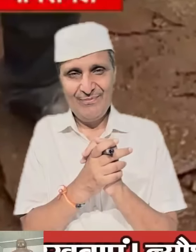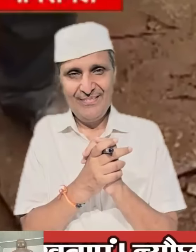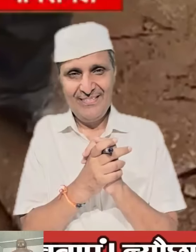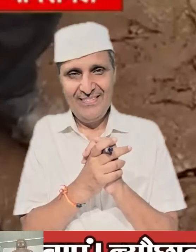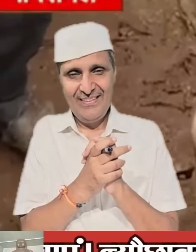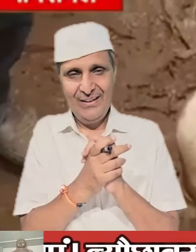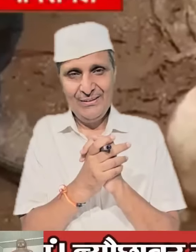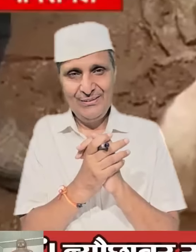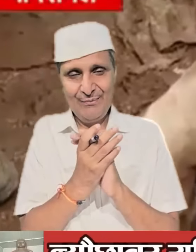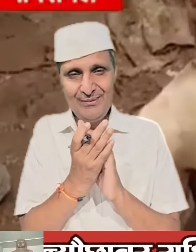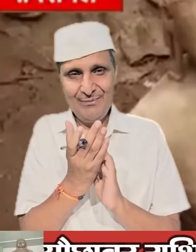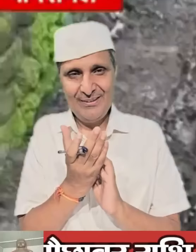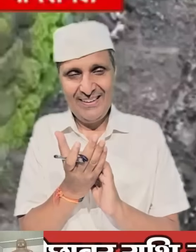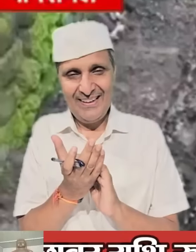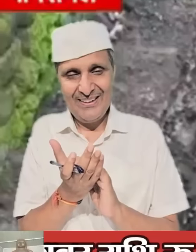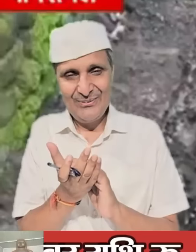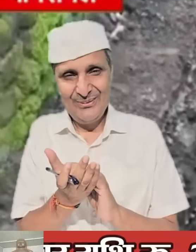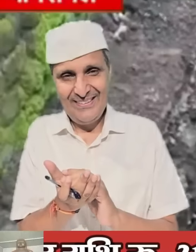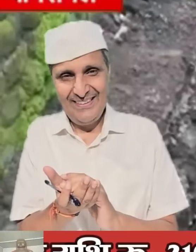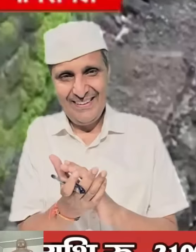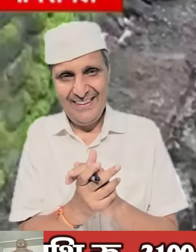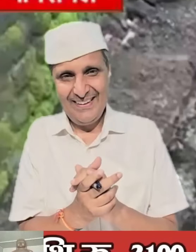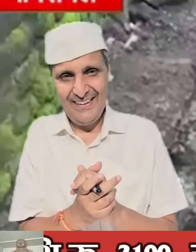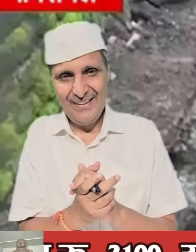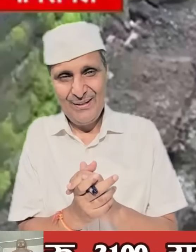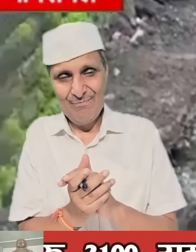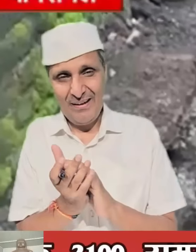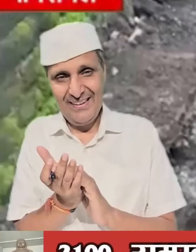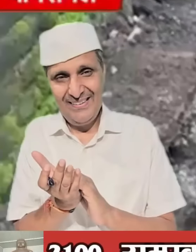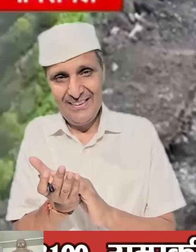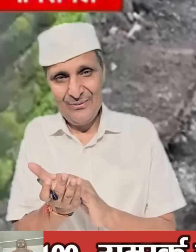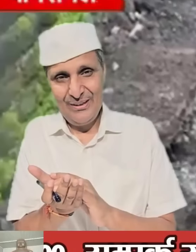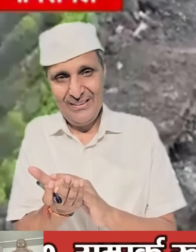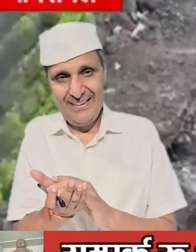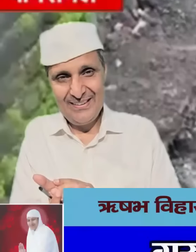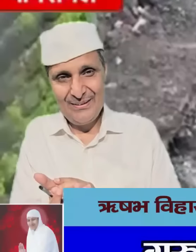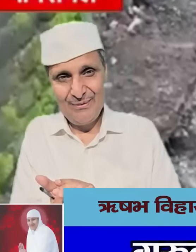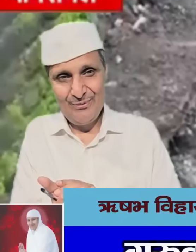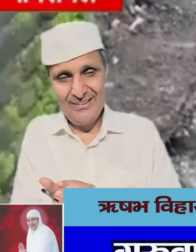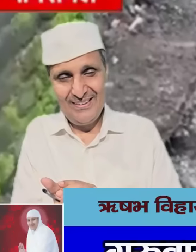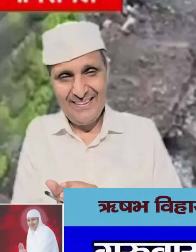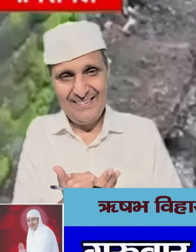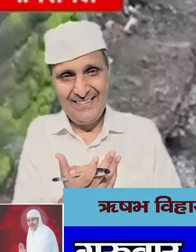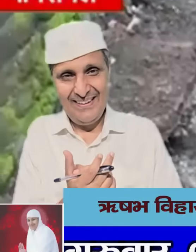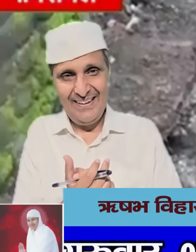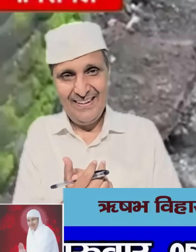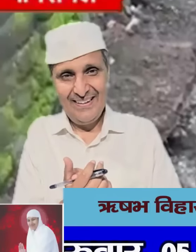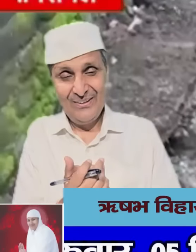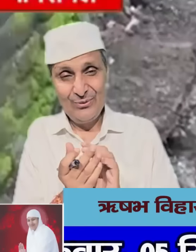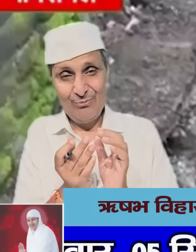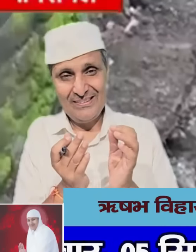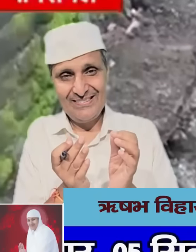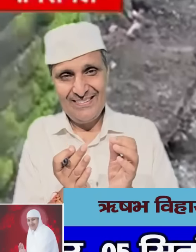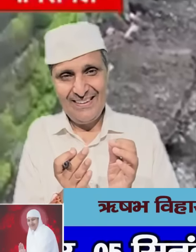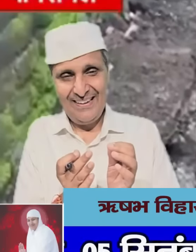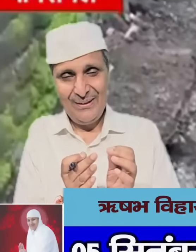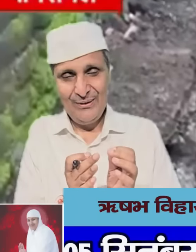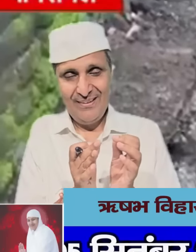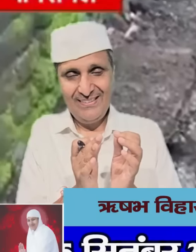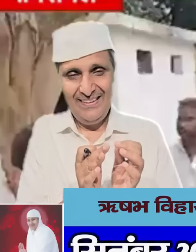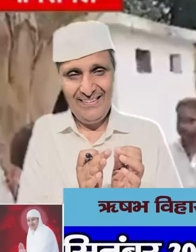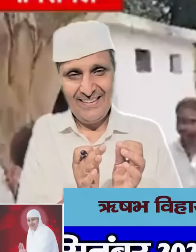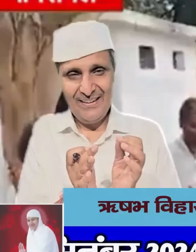आप, जब जब धरा खुदती है, पानी से कोई तीर्थ की मूर्ति निकलती है, तो पता चलता